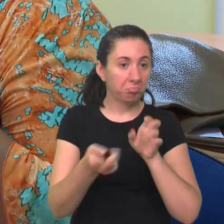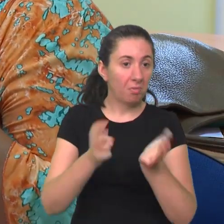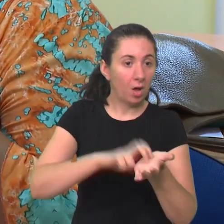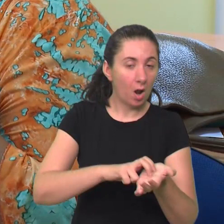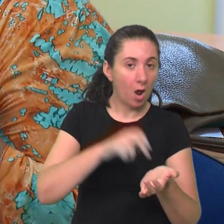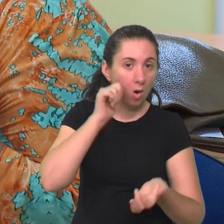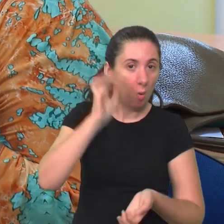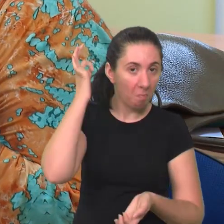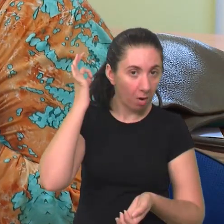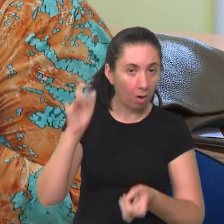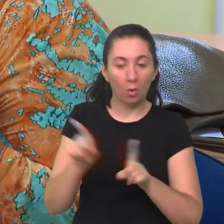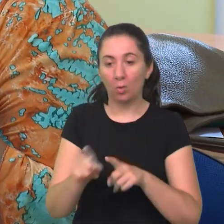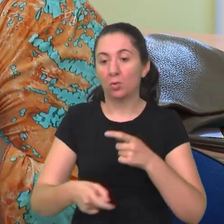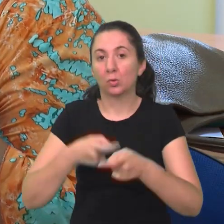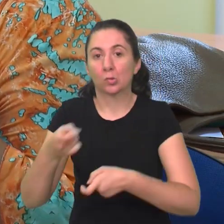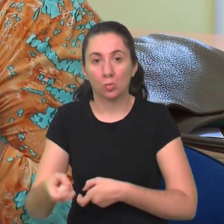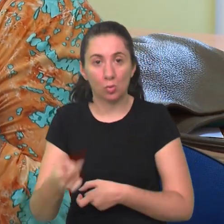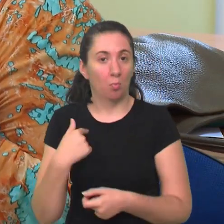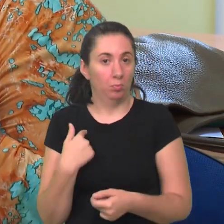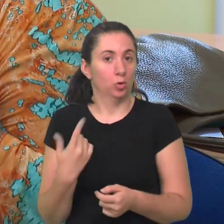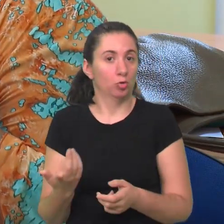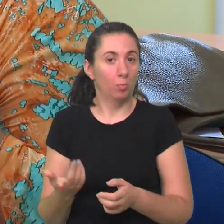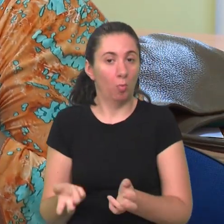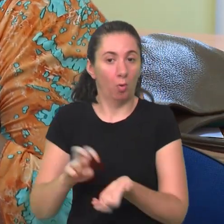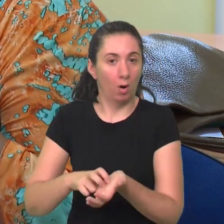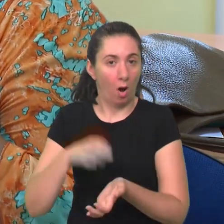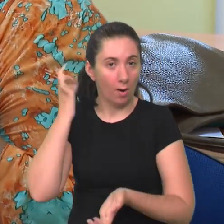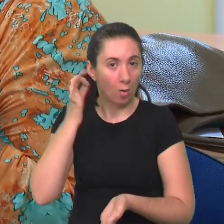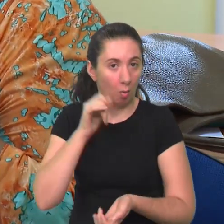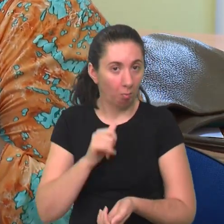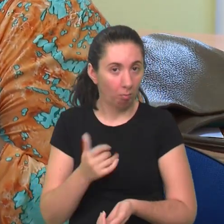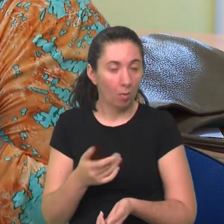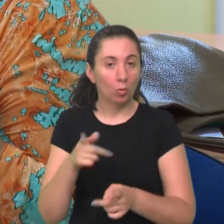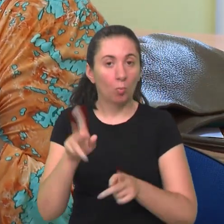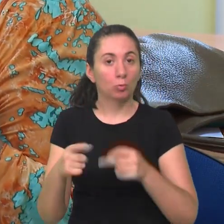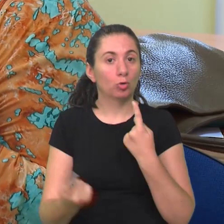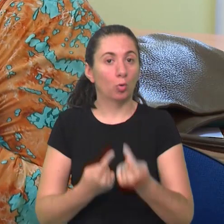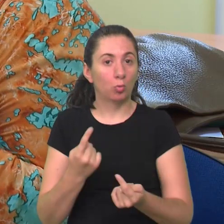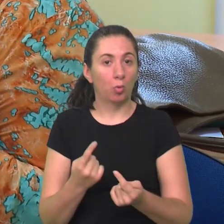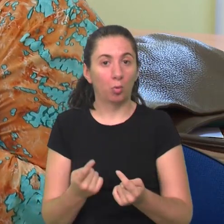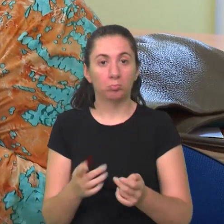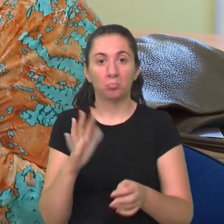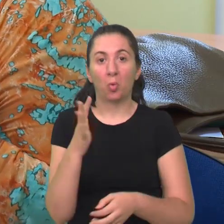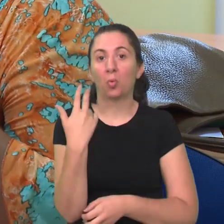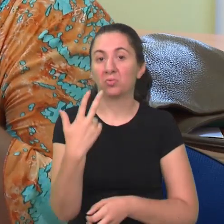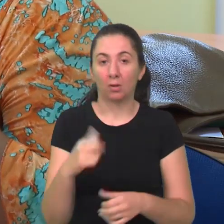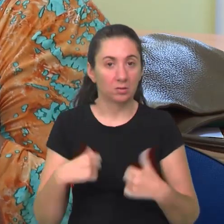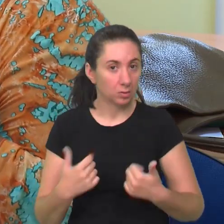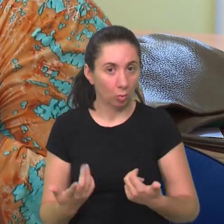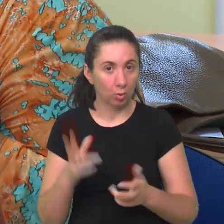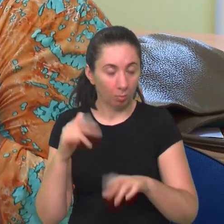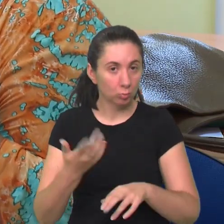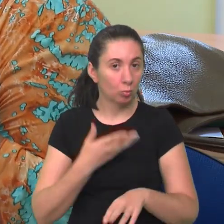rano posjedili, vjerojatno je da ćemo i mi rano posjediti i da se to može događati već iza oko 30.